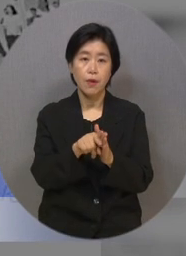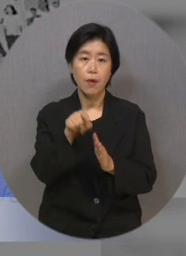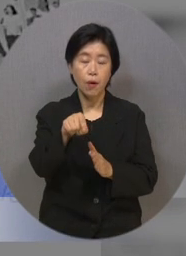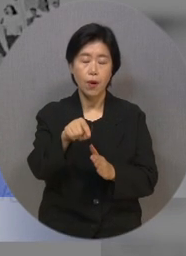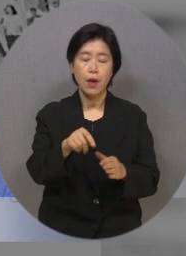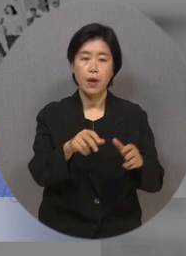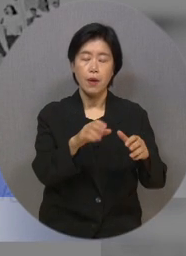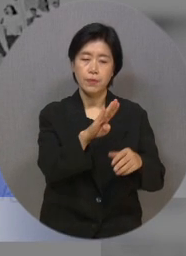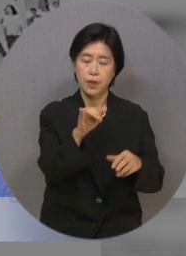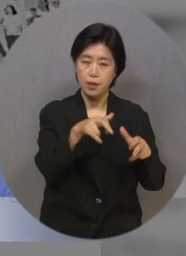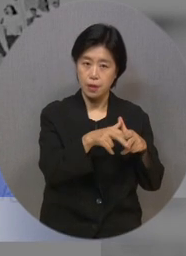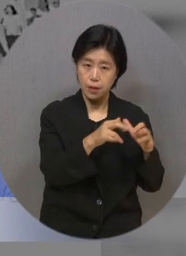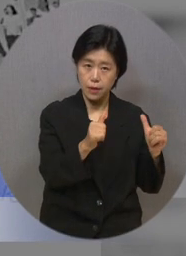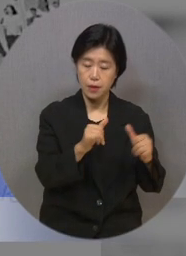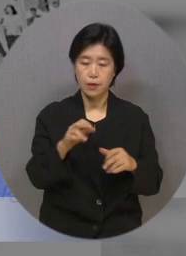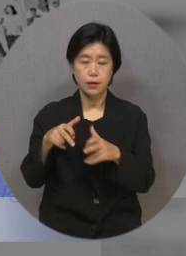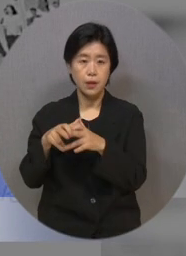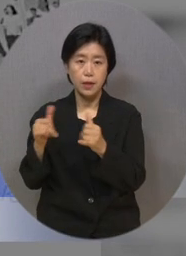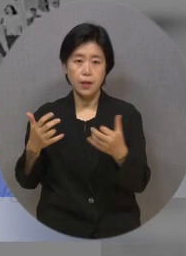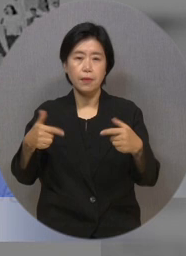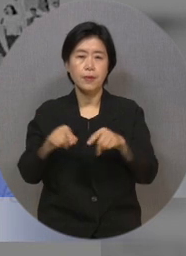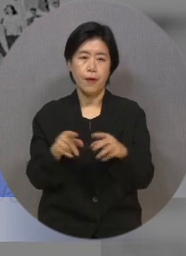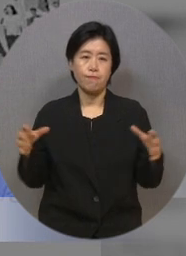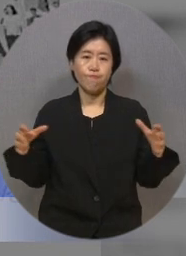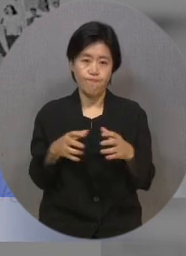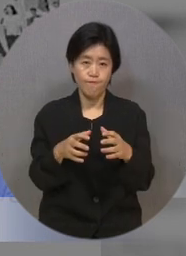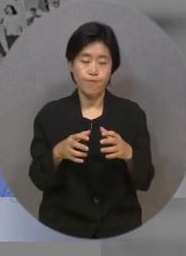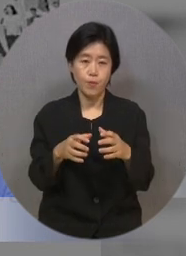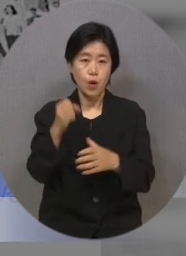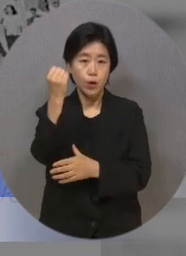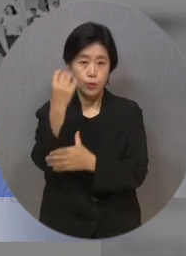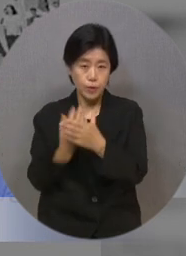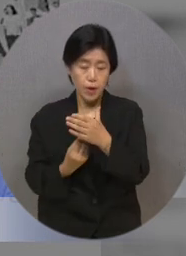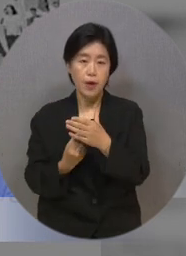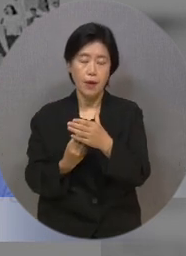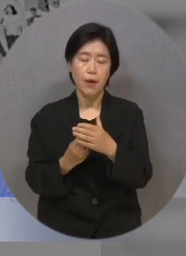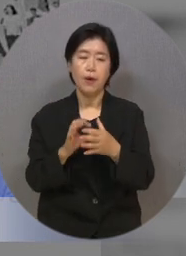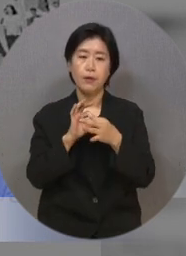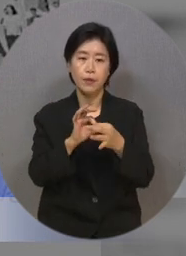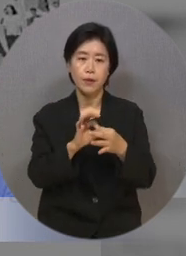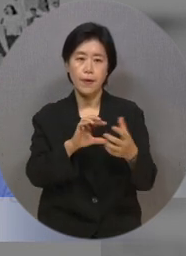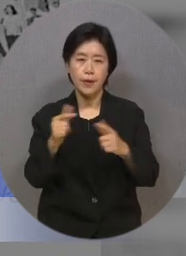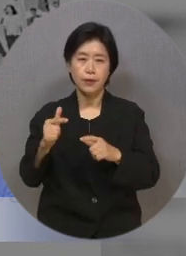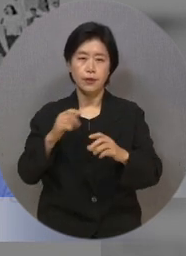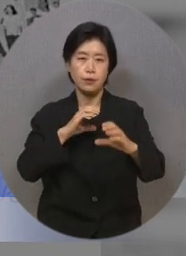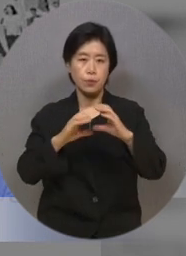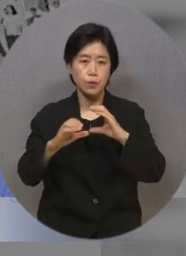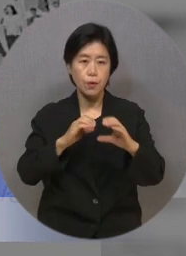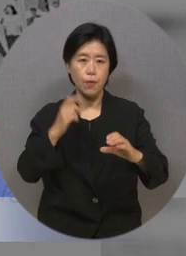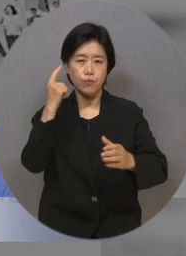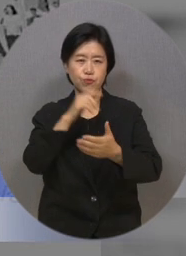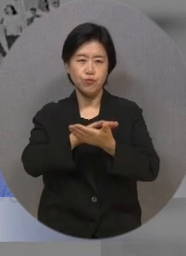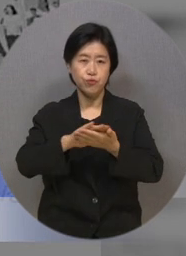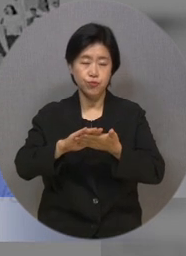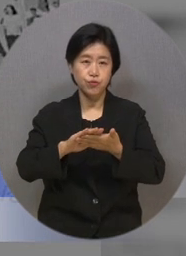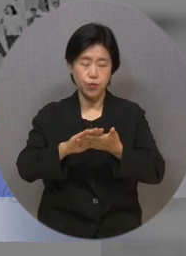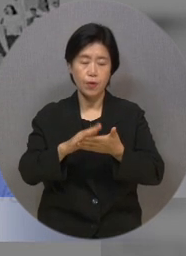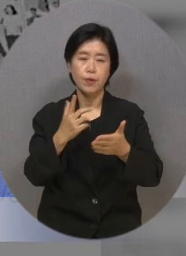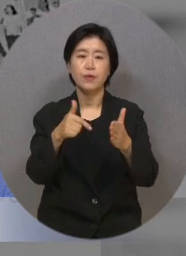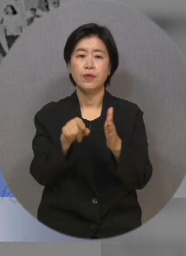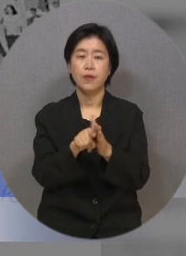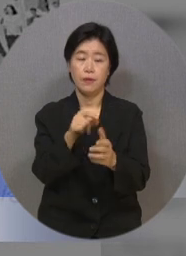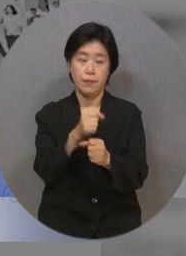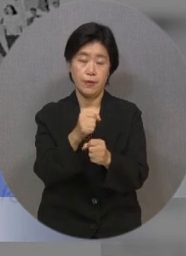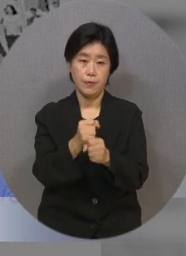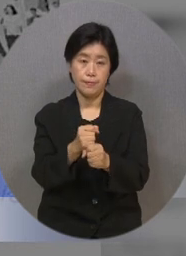넘어 함께이 휠체어논거 스포츠 행사를 즐기며 소통의 가치와 더 큰 평화 공감대를 확산한다는 취지로